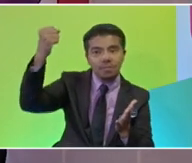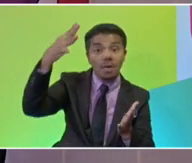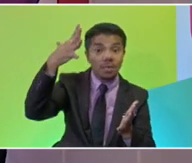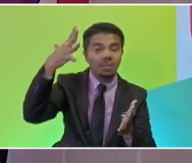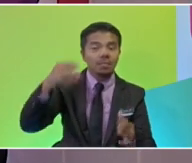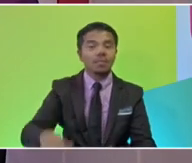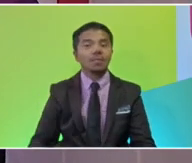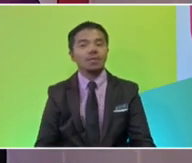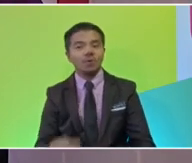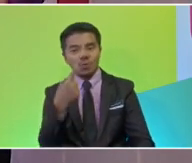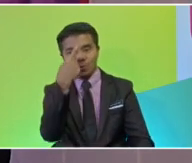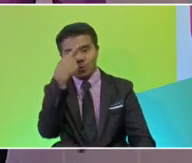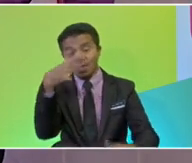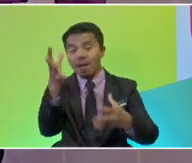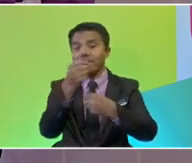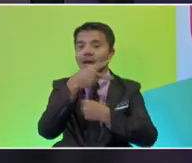mendapatkan ganjaran